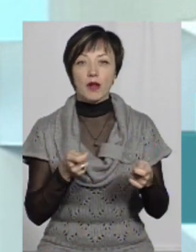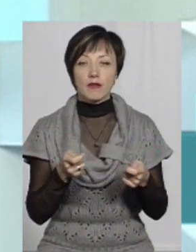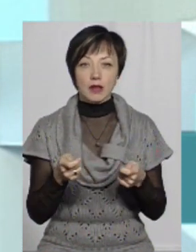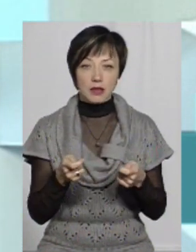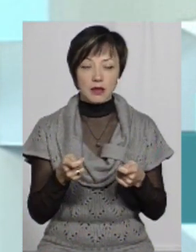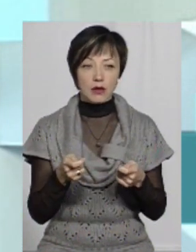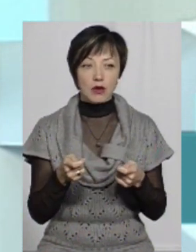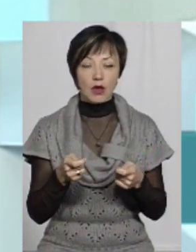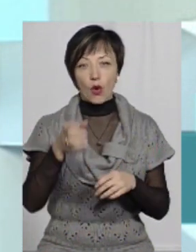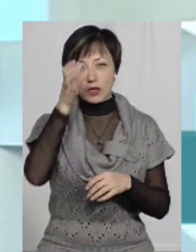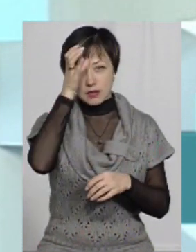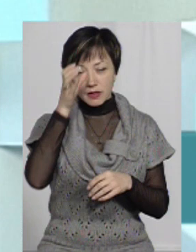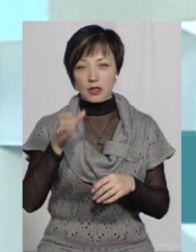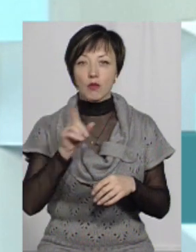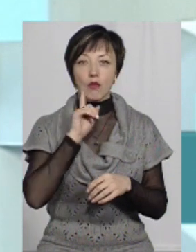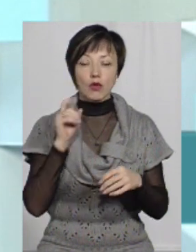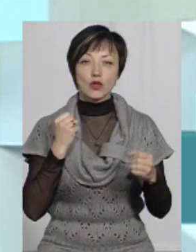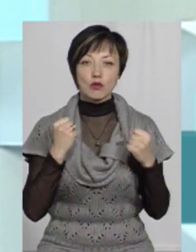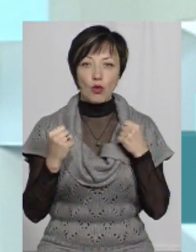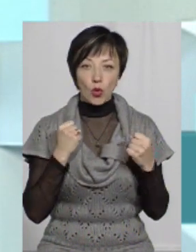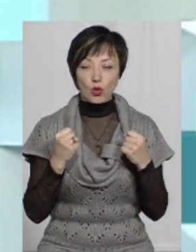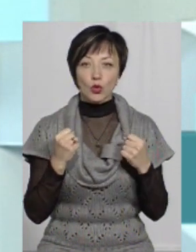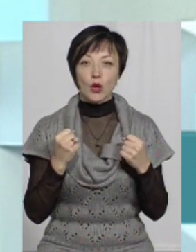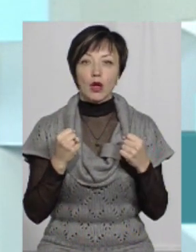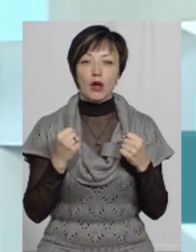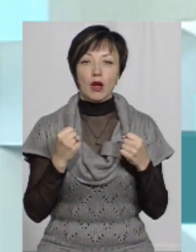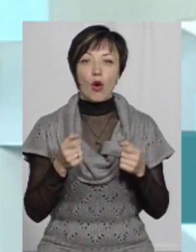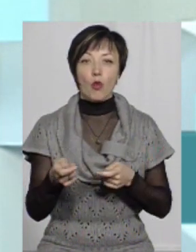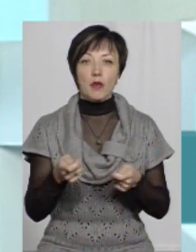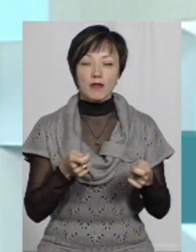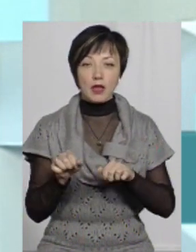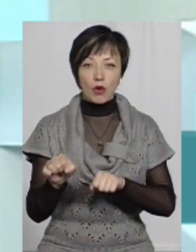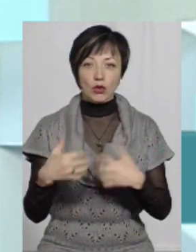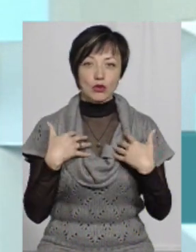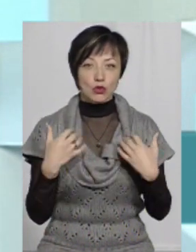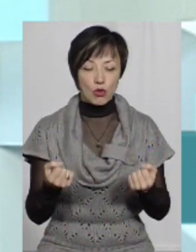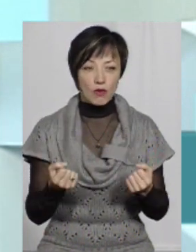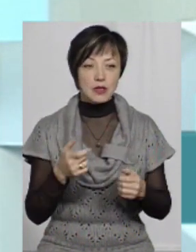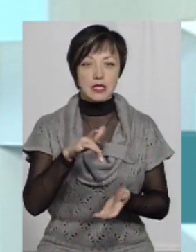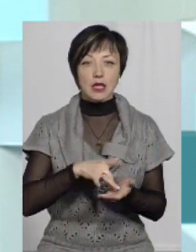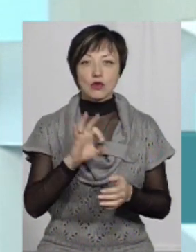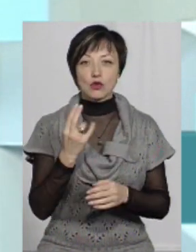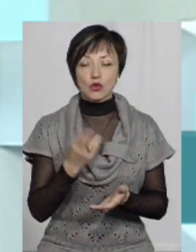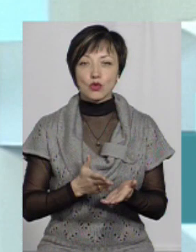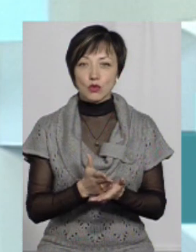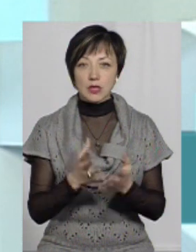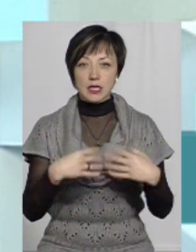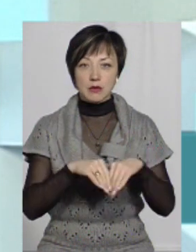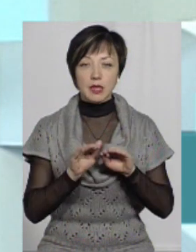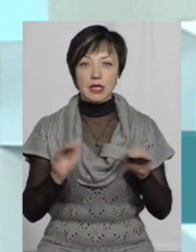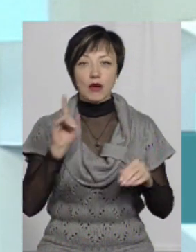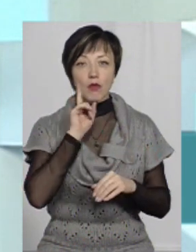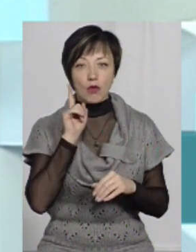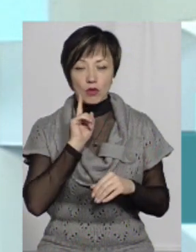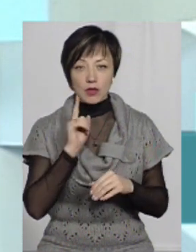управління освіти, молоді, спорту, управління охорони здоров'я, центри соціальних служб для сім'ї,